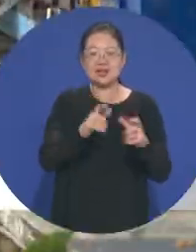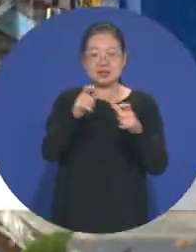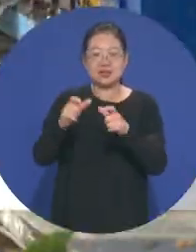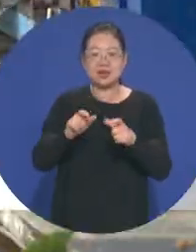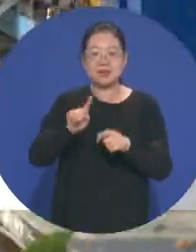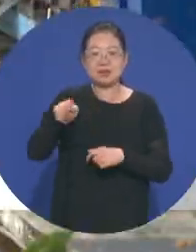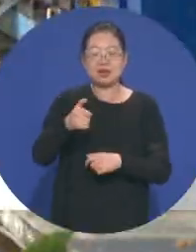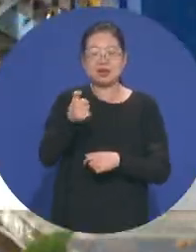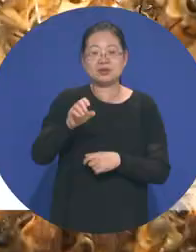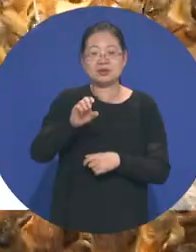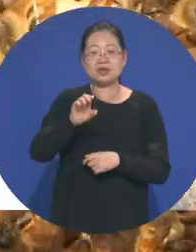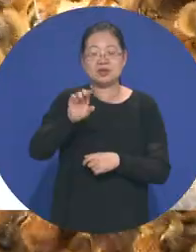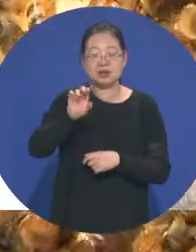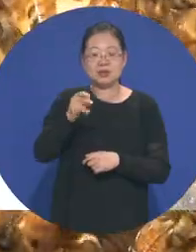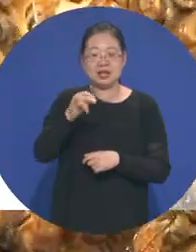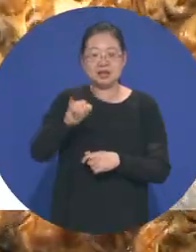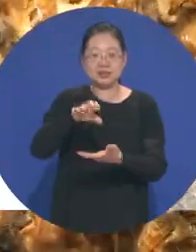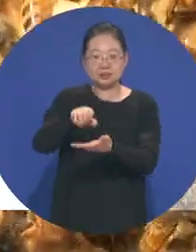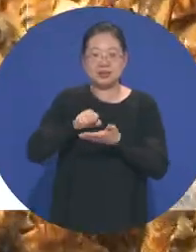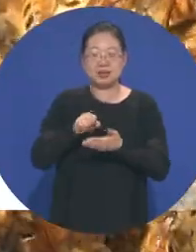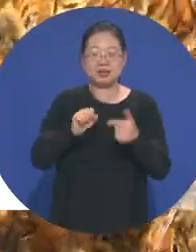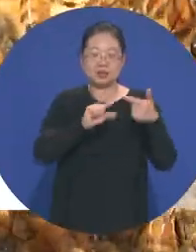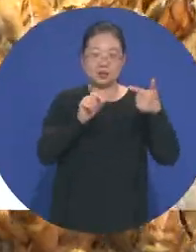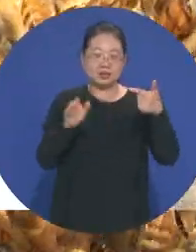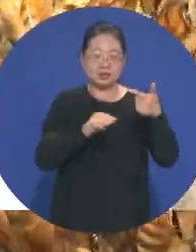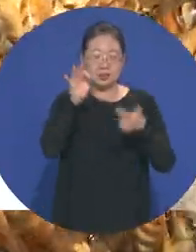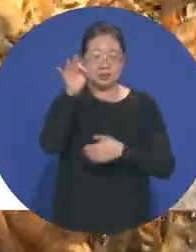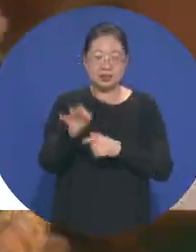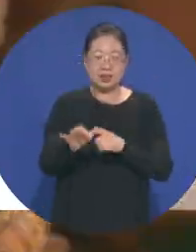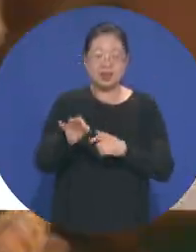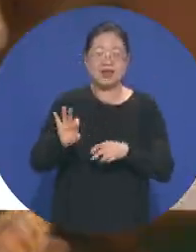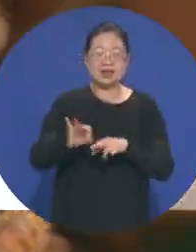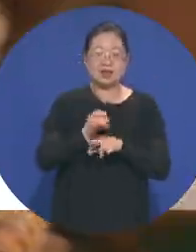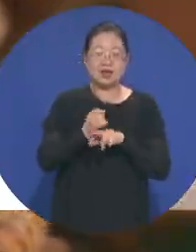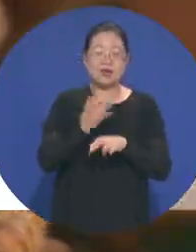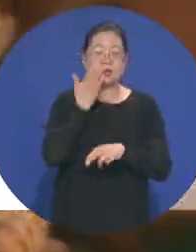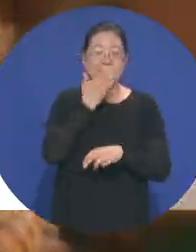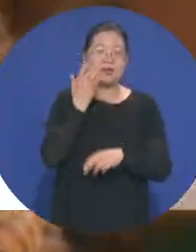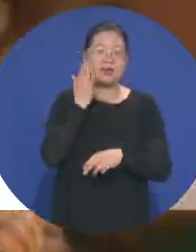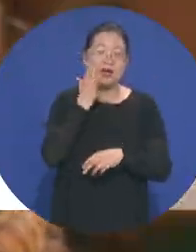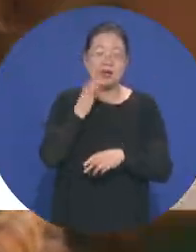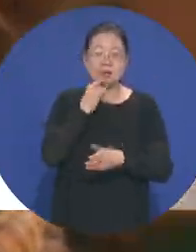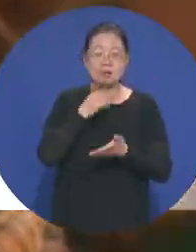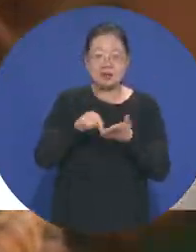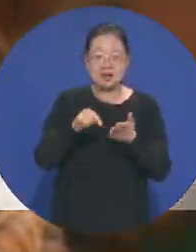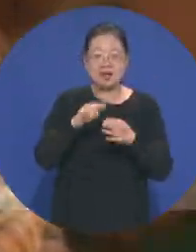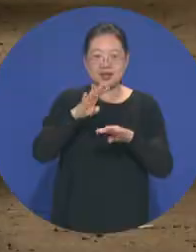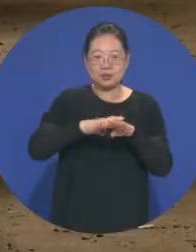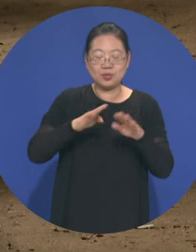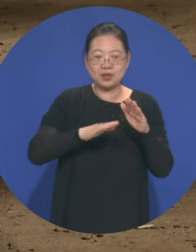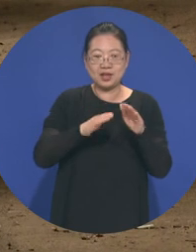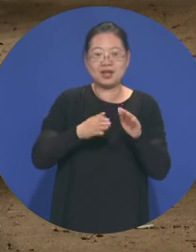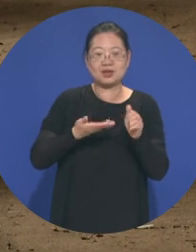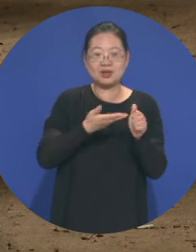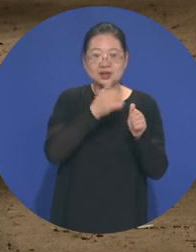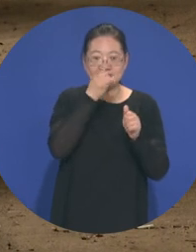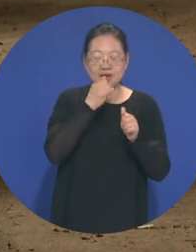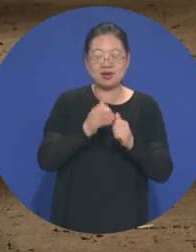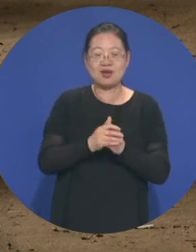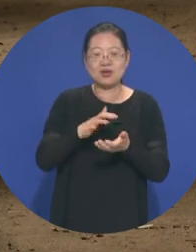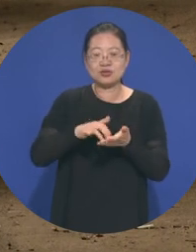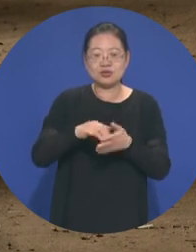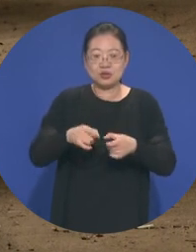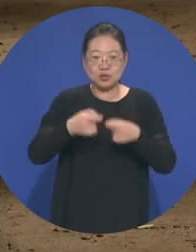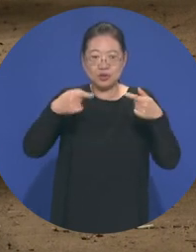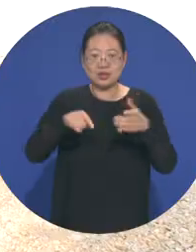여왕벌 150마리를 사전 육성해 6월부터 저렴한 가격에 여왕벌을 월동 꿀벌 피해 농가에 보급하는 사업으로 꿀벌 개체수 회복에 도움이